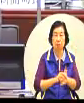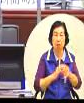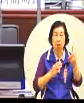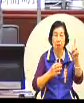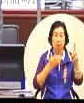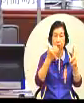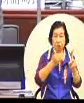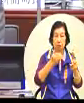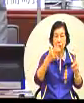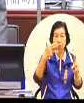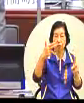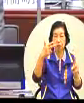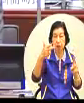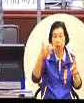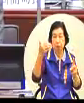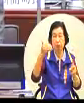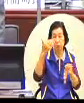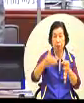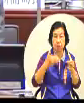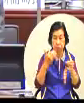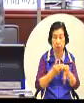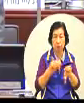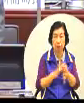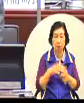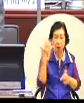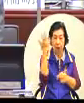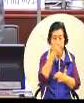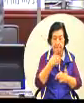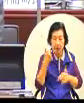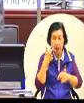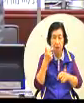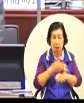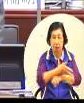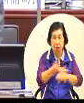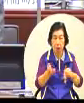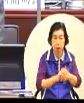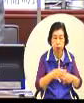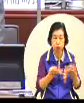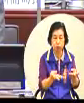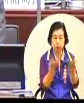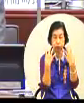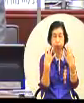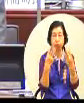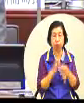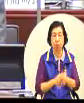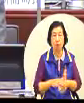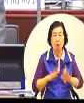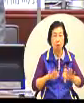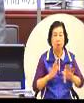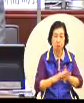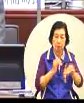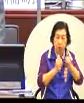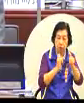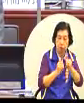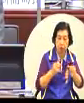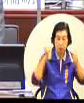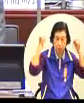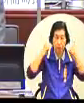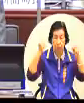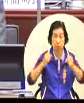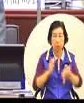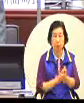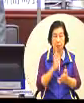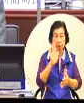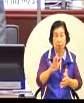美丽岛事件，我因为这样坐牢，从一个社会运动，包括未来后